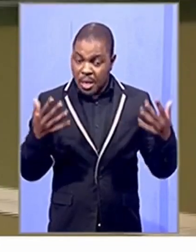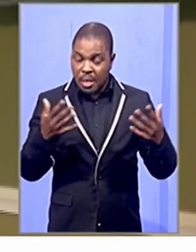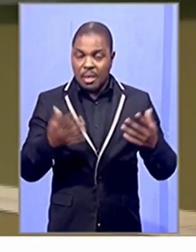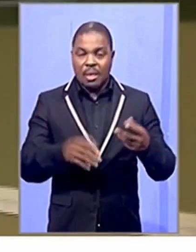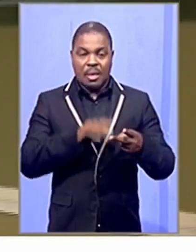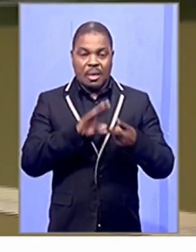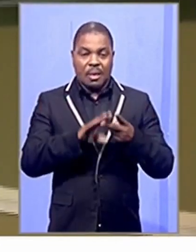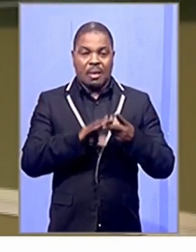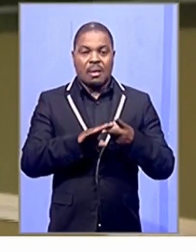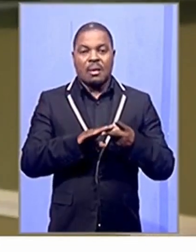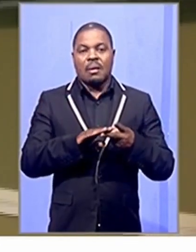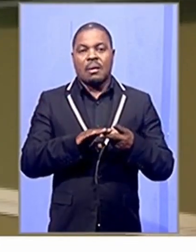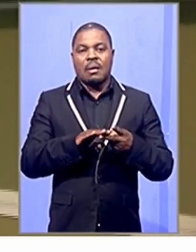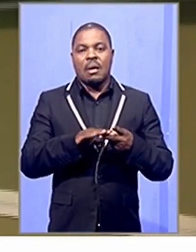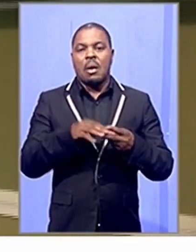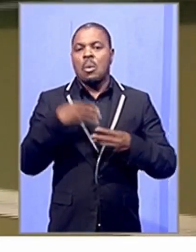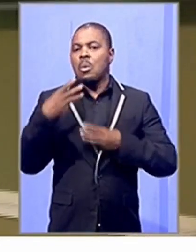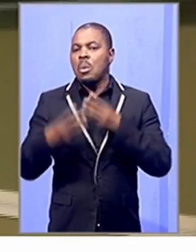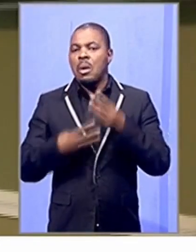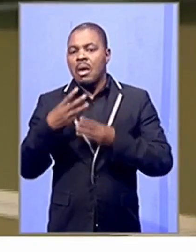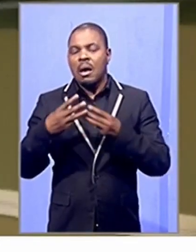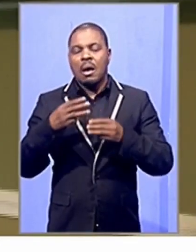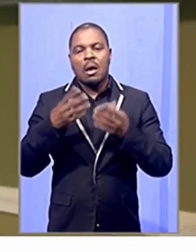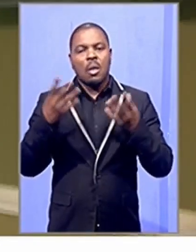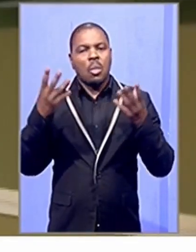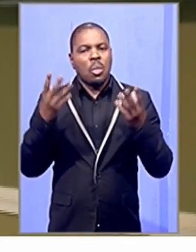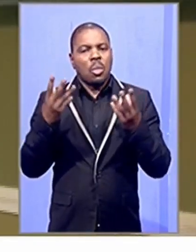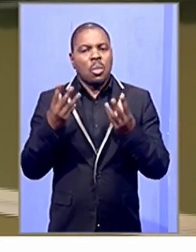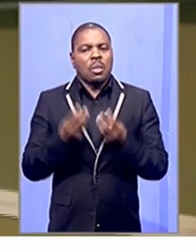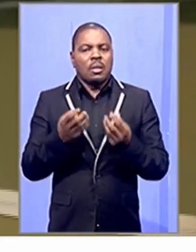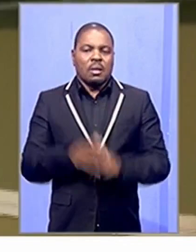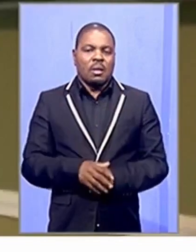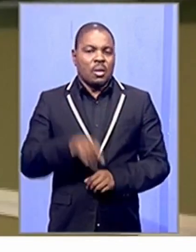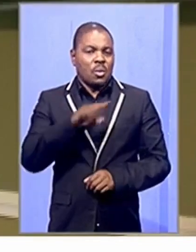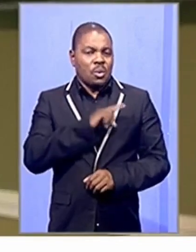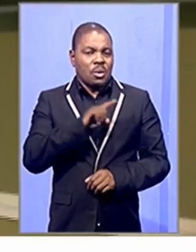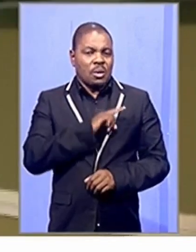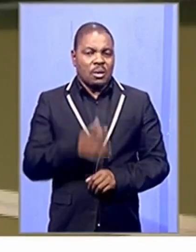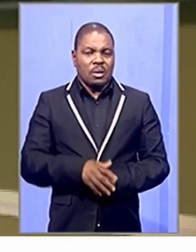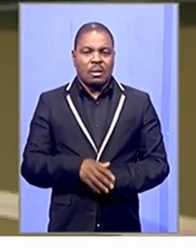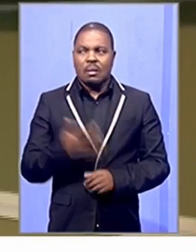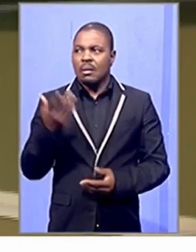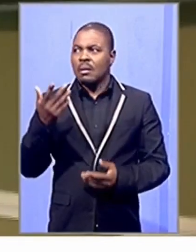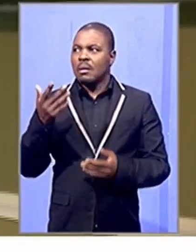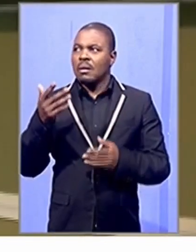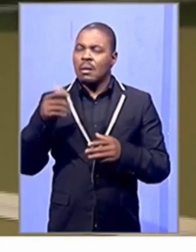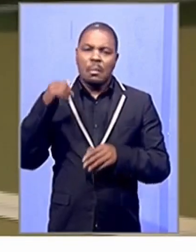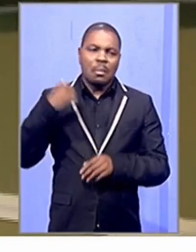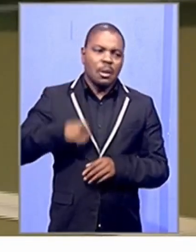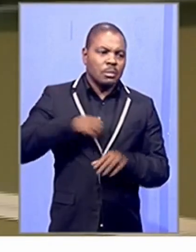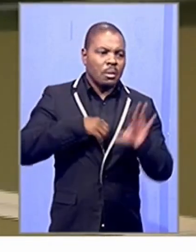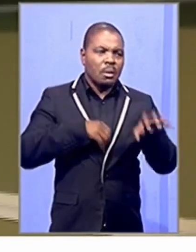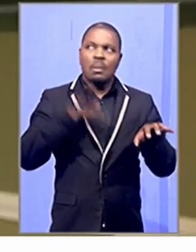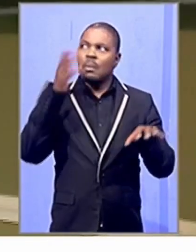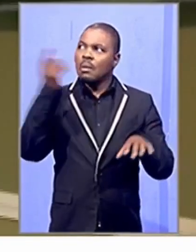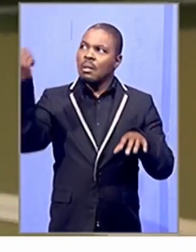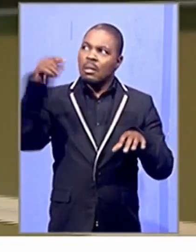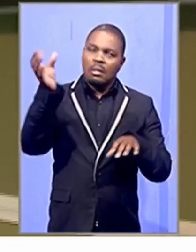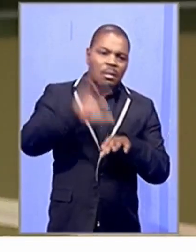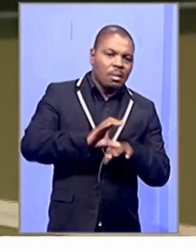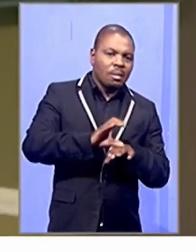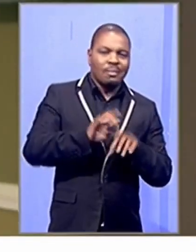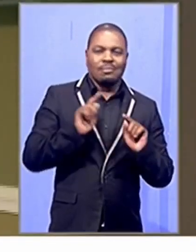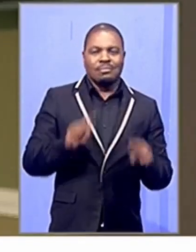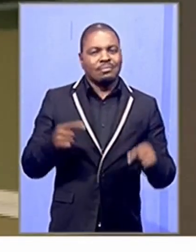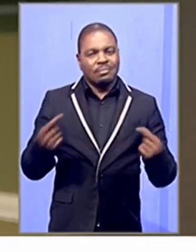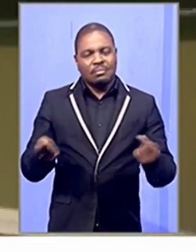le tlhokalo ya mesebetsi ya ate hobane ha o kgone ho hohela matsete bo masepaleng bano ka metse setoropo tsa